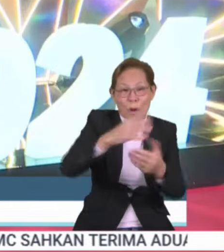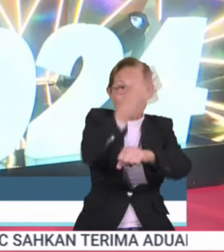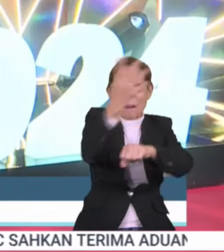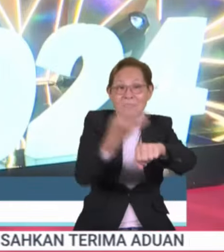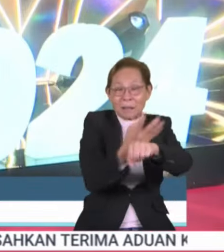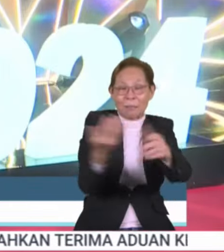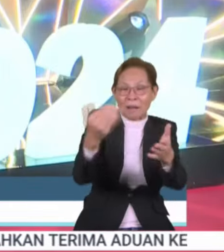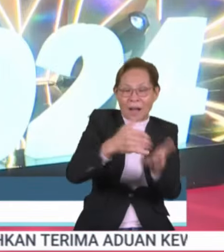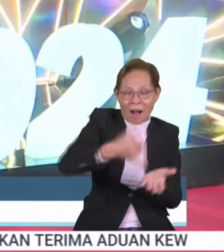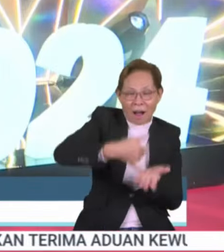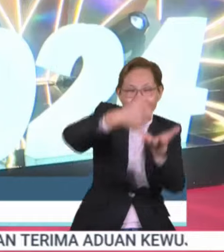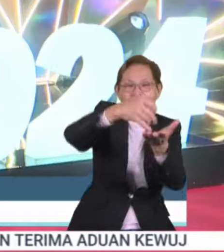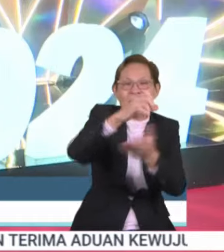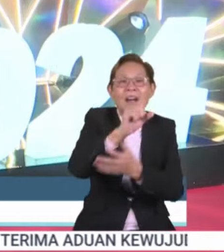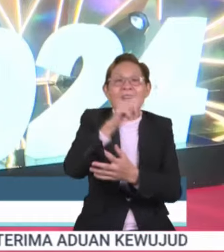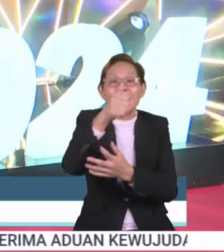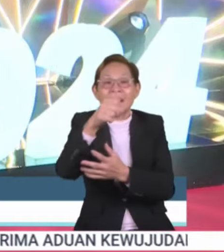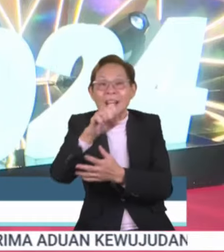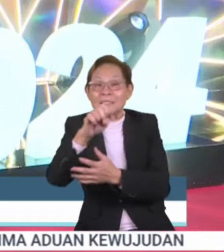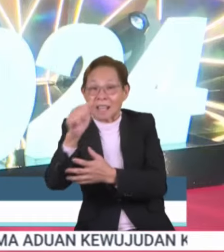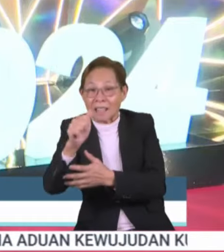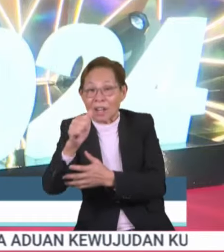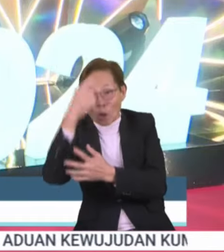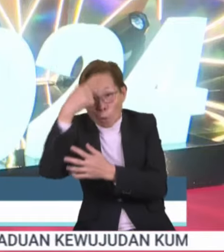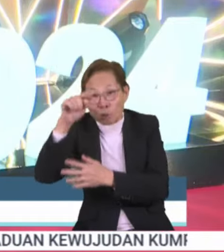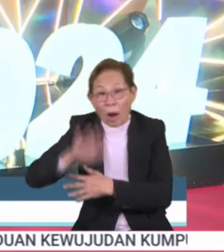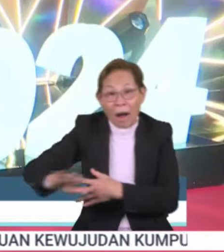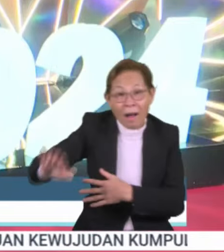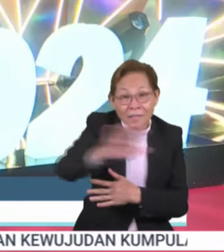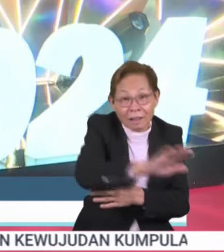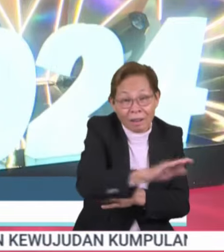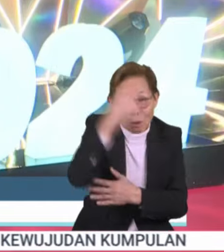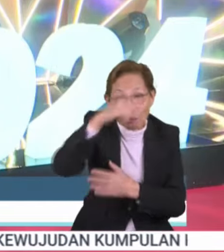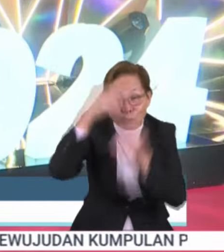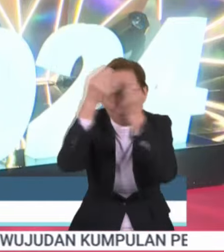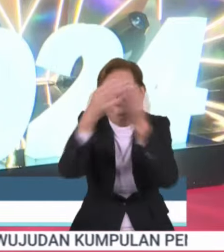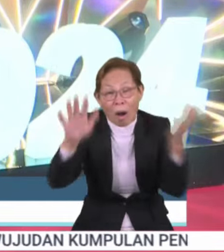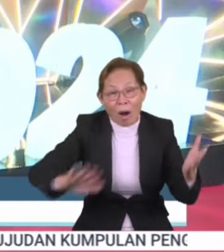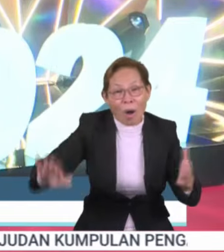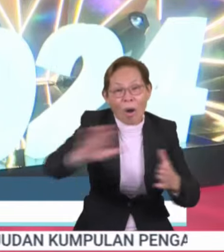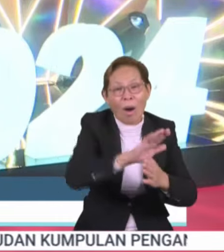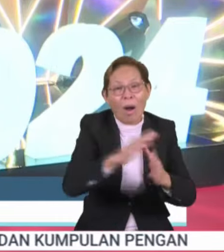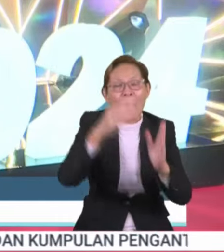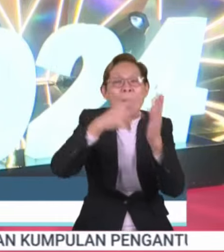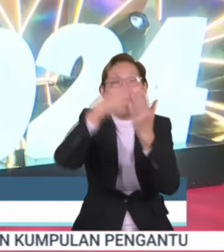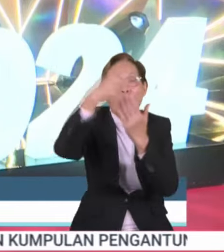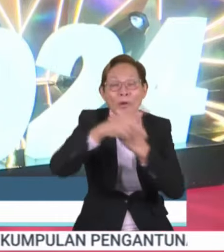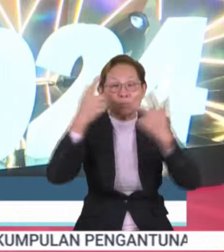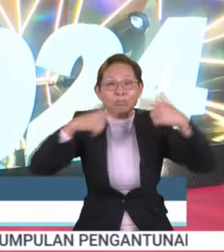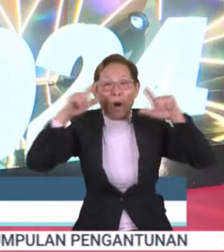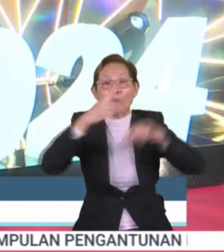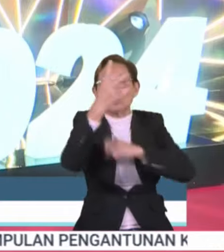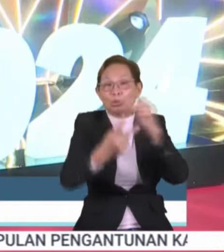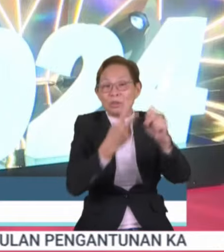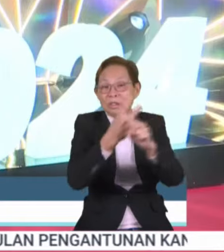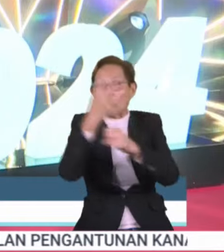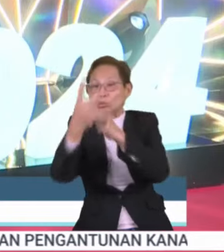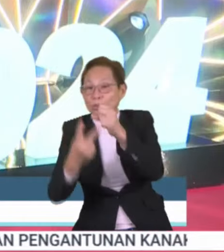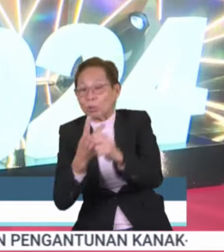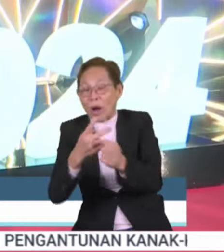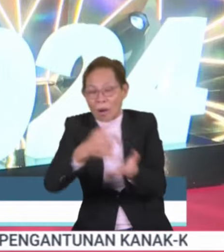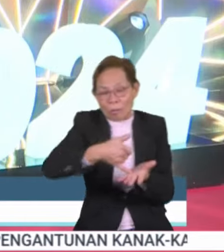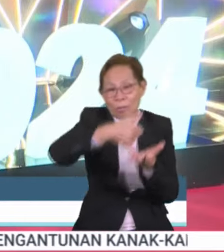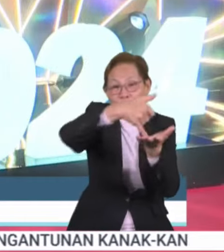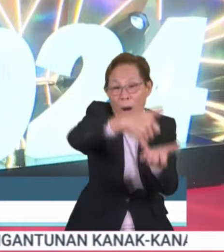lagi Anugerah Sri Angkasa akan menemui anda, yang mana ianya merupakan acara berprestij duit tahunan, dan anugerah ini